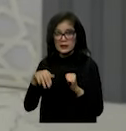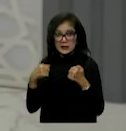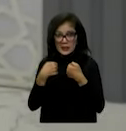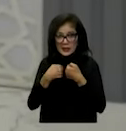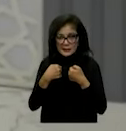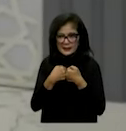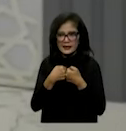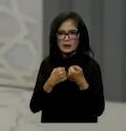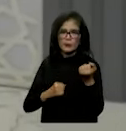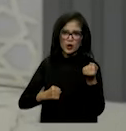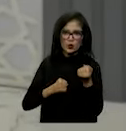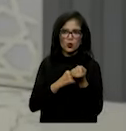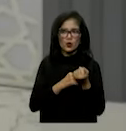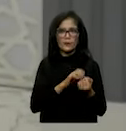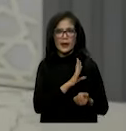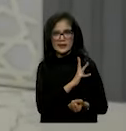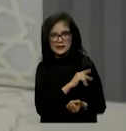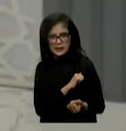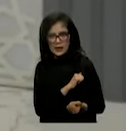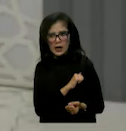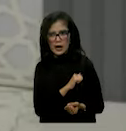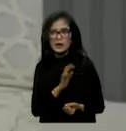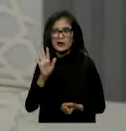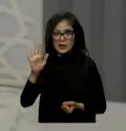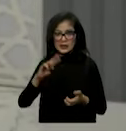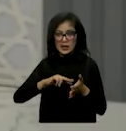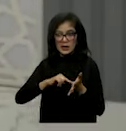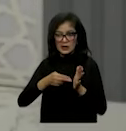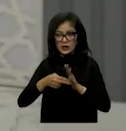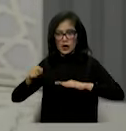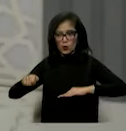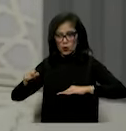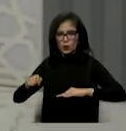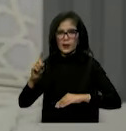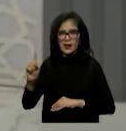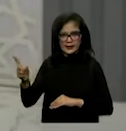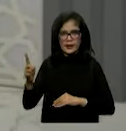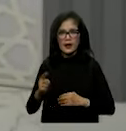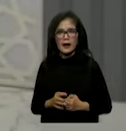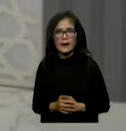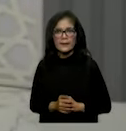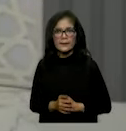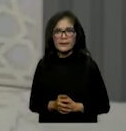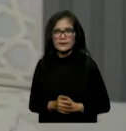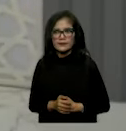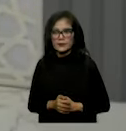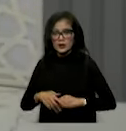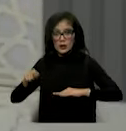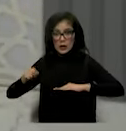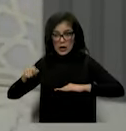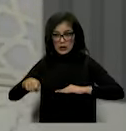memerdekakan Palestina, tentu akan ada sanksi dari organisasi. Ya, namanya sanksi terberat kan biasanya pemecatan karena